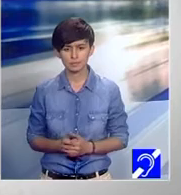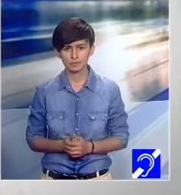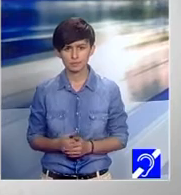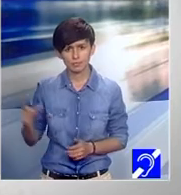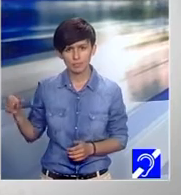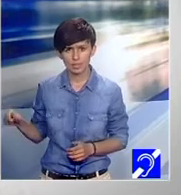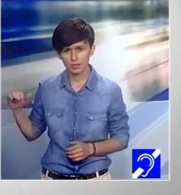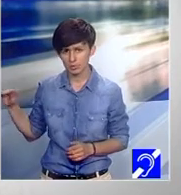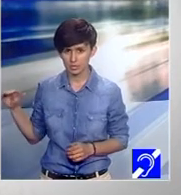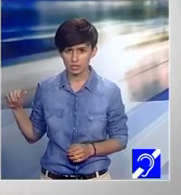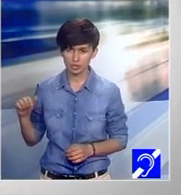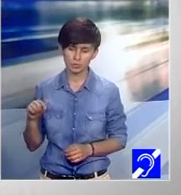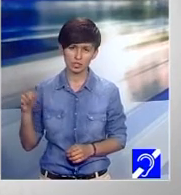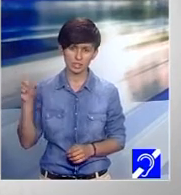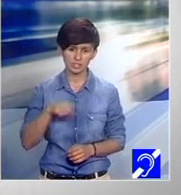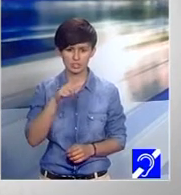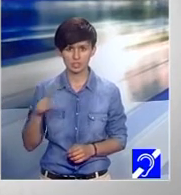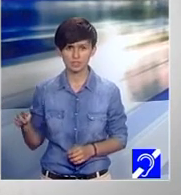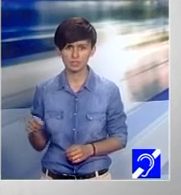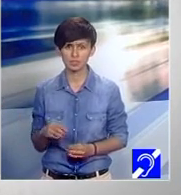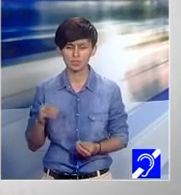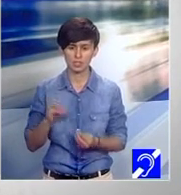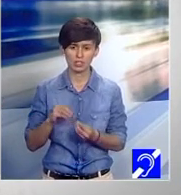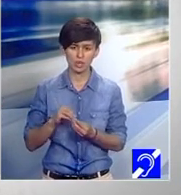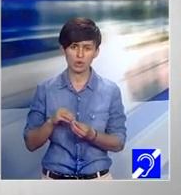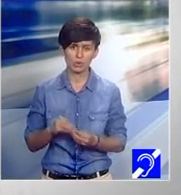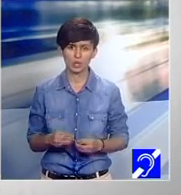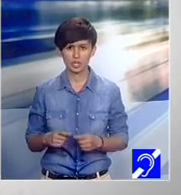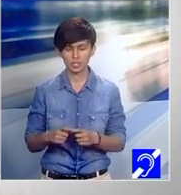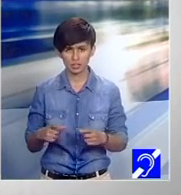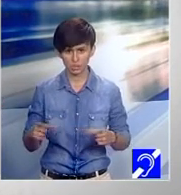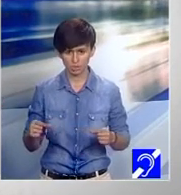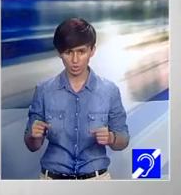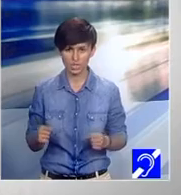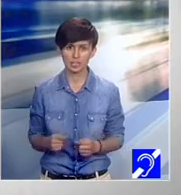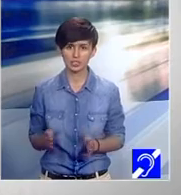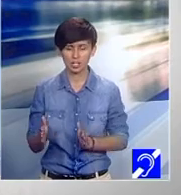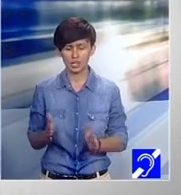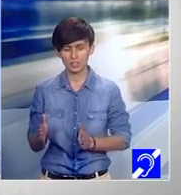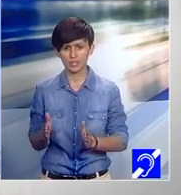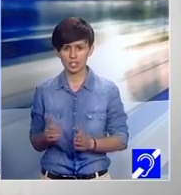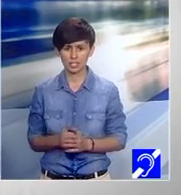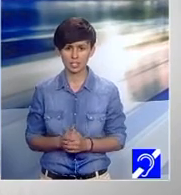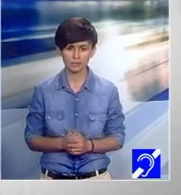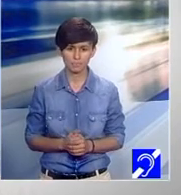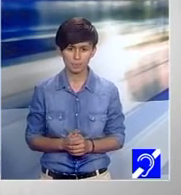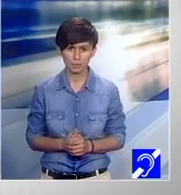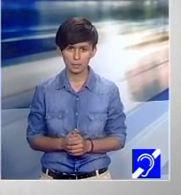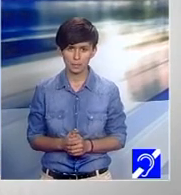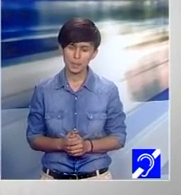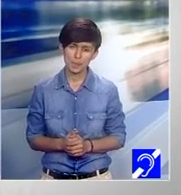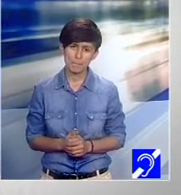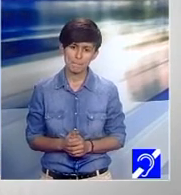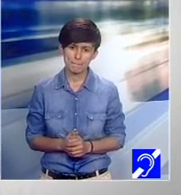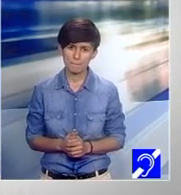produsele lactate, nucile, alunele, ciocolata obișnuită și făinoasele obișnuite. Adică regimul alimentar este prima